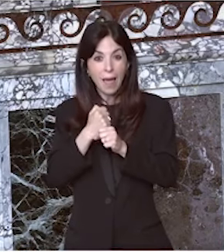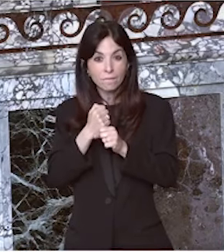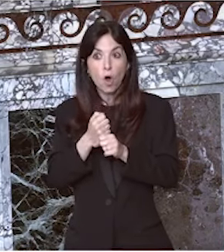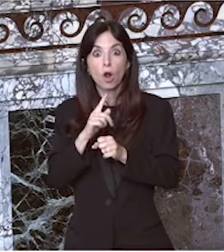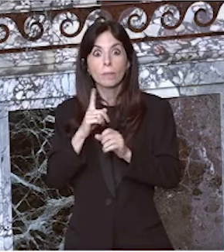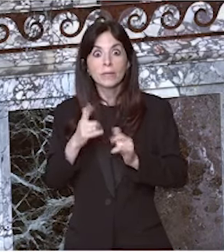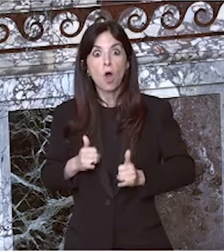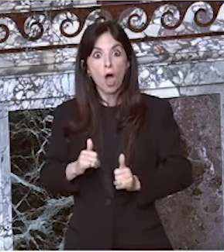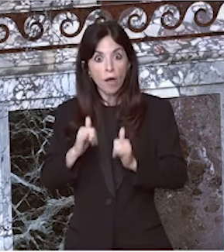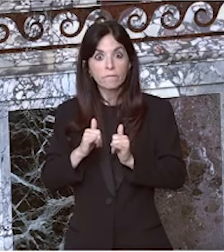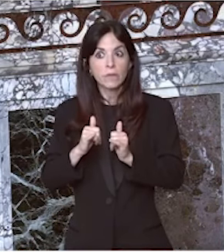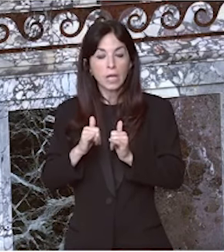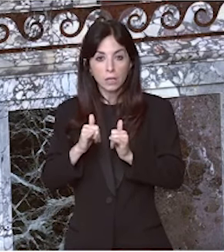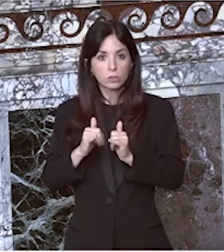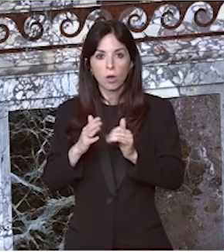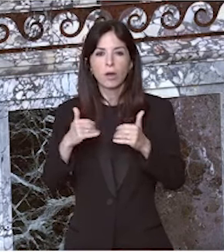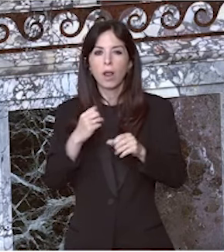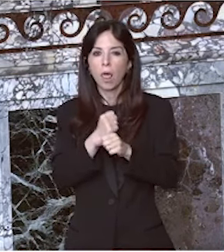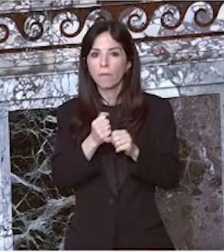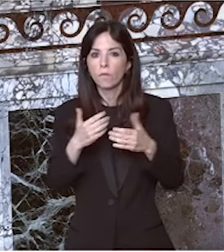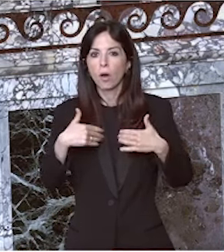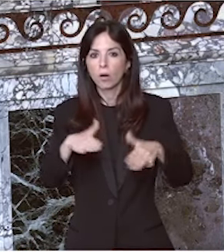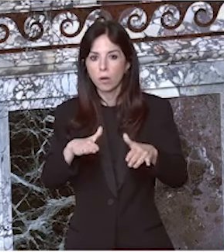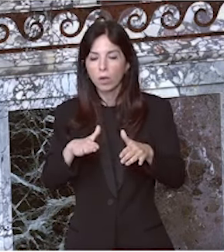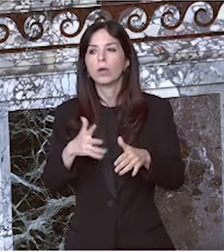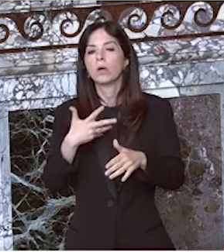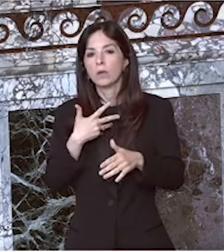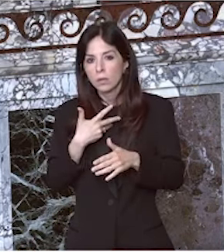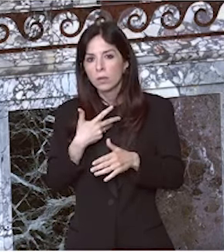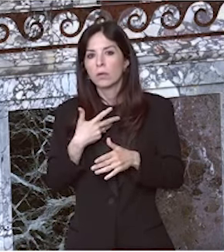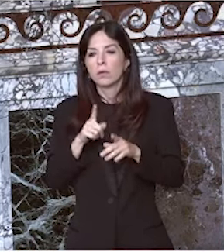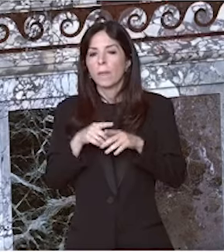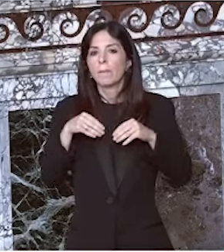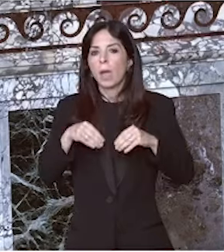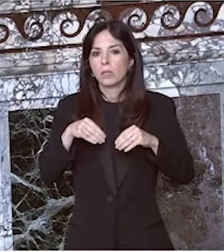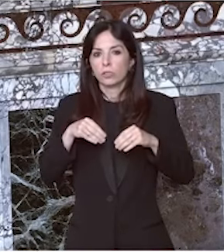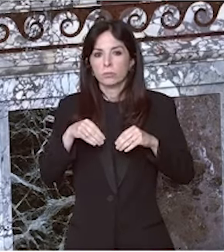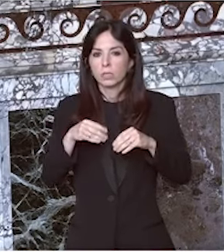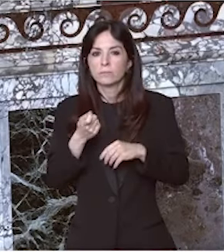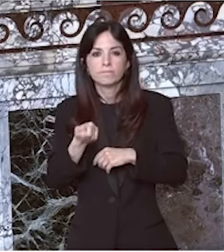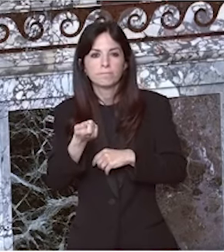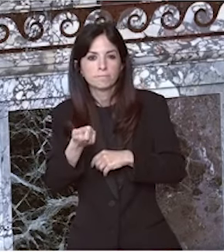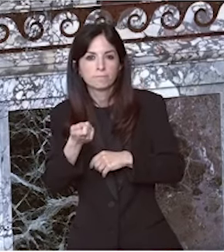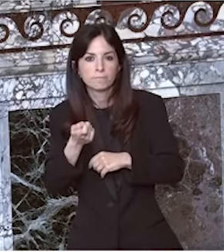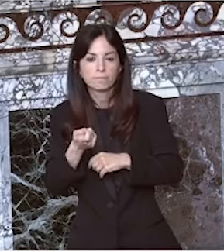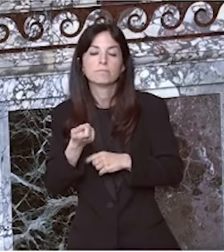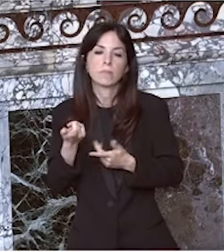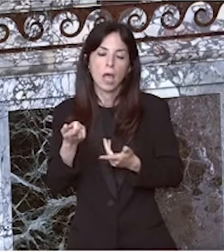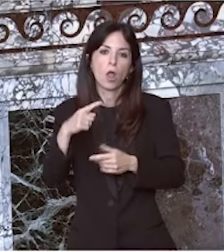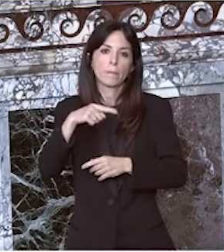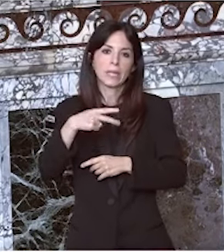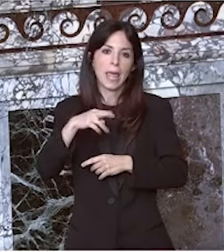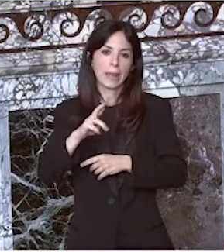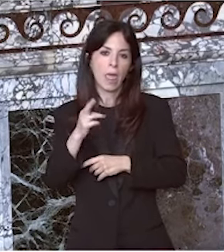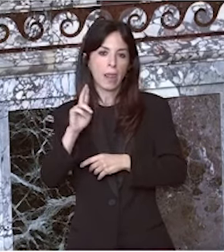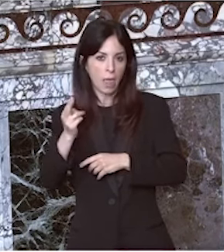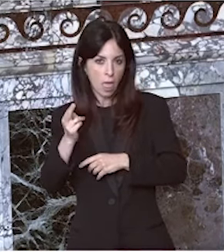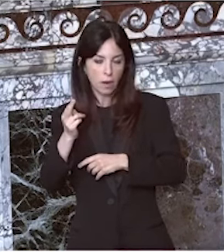figlio è tra le principali motivazioni della bassa partecipazione ed è positivo che il Piano Nazionale di Ripresa e